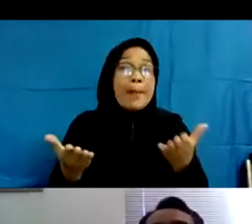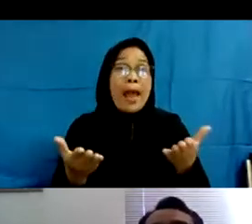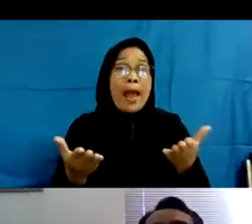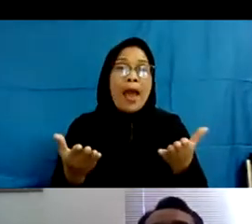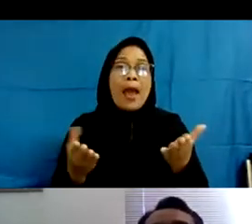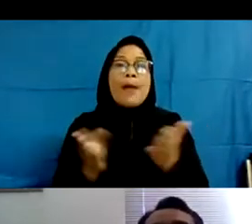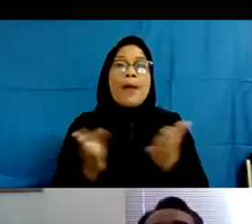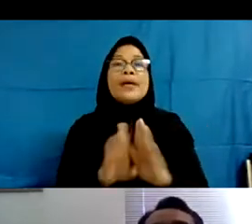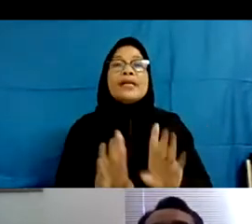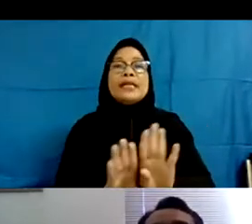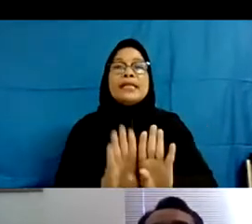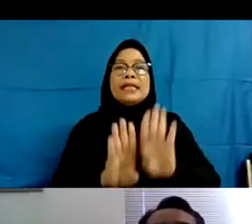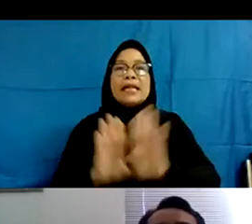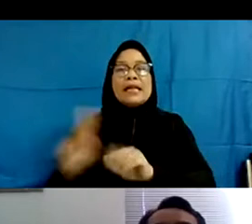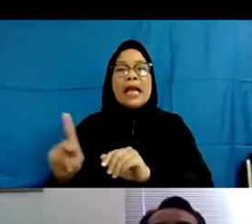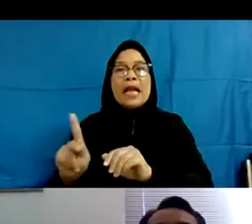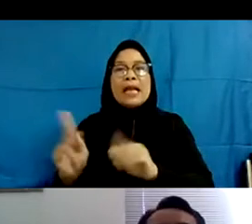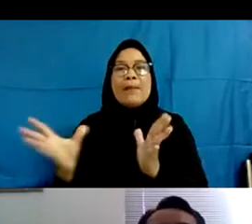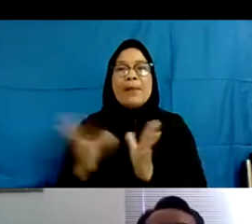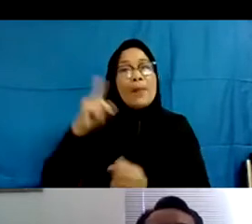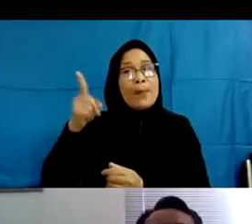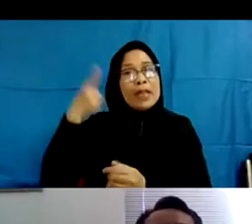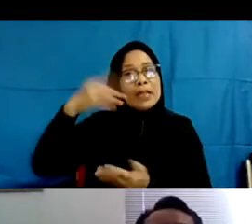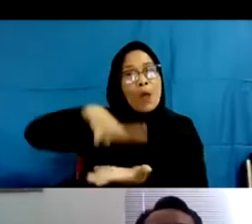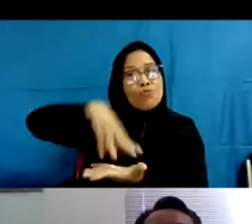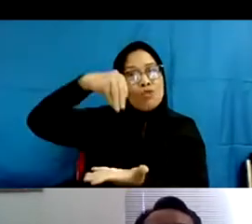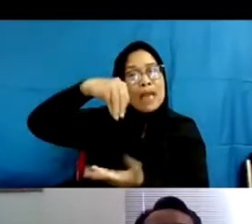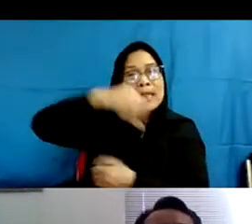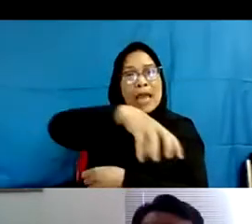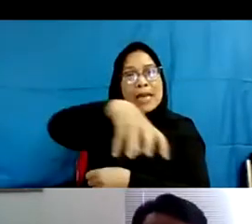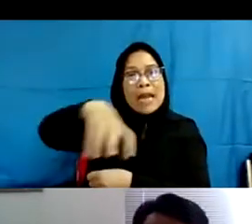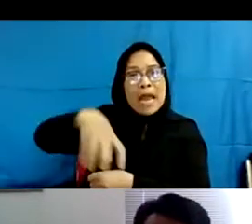mensinergikan peran pemerintah pusat, pemerintah daerah, kemudian